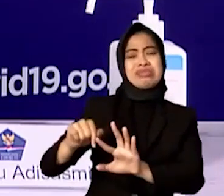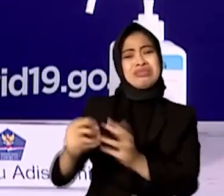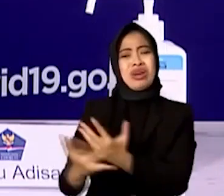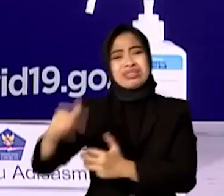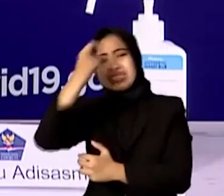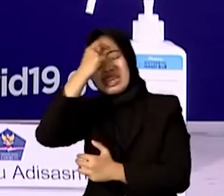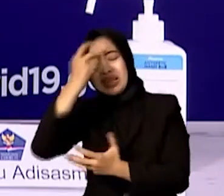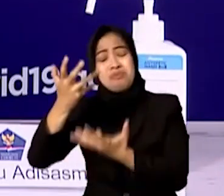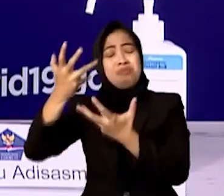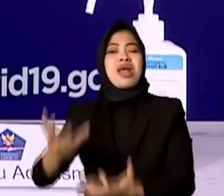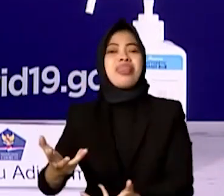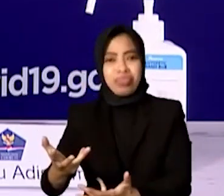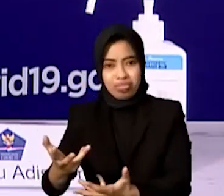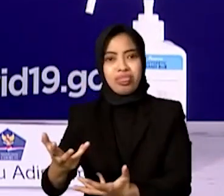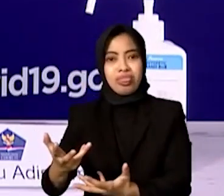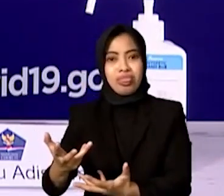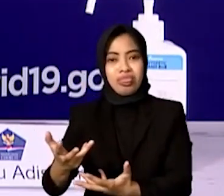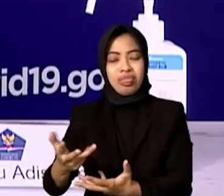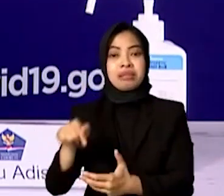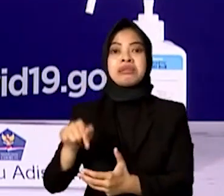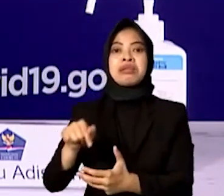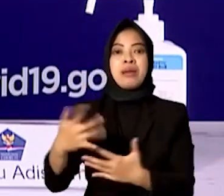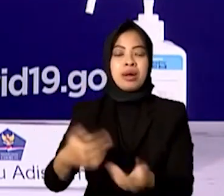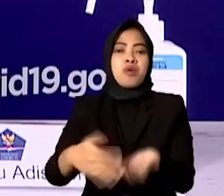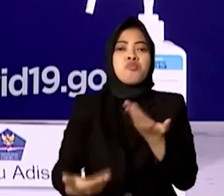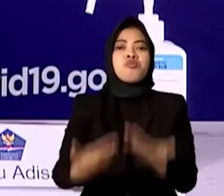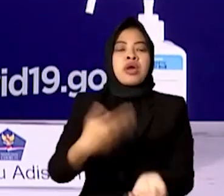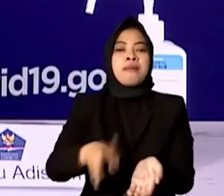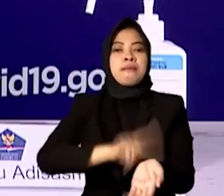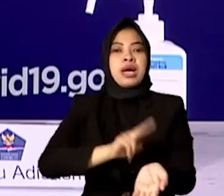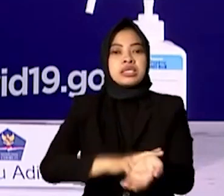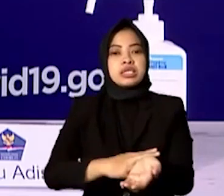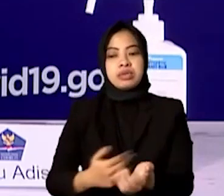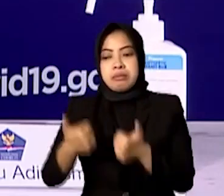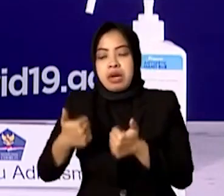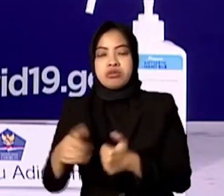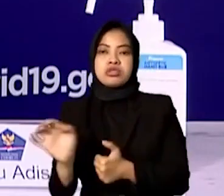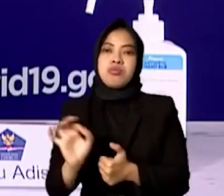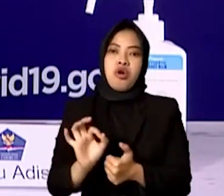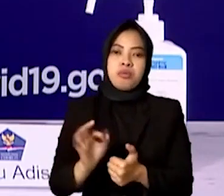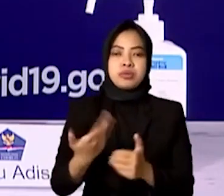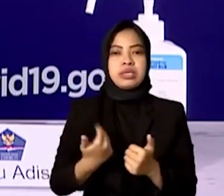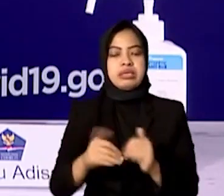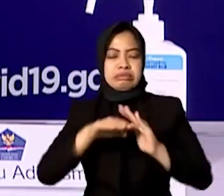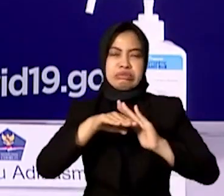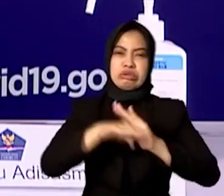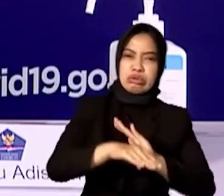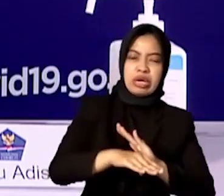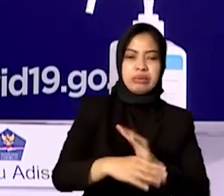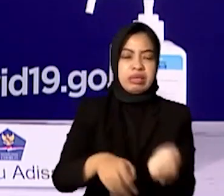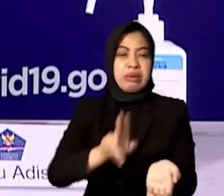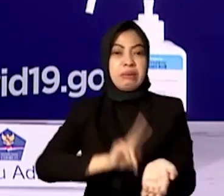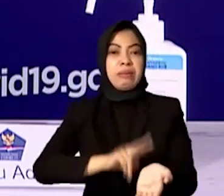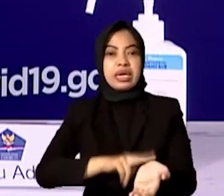berat Hal ini menyebabkan pasien menjadi kurang efektif dan menurunkan kemungkinan